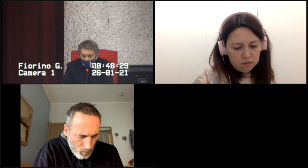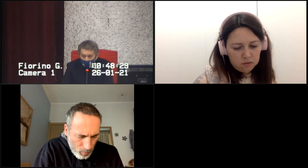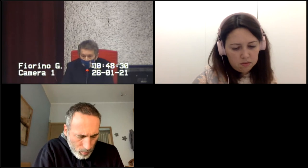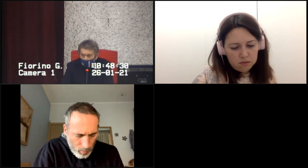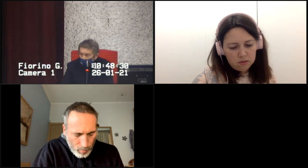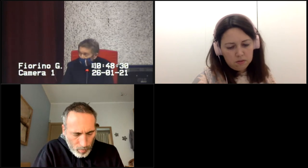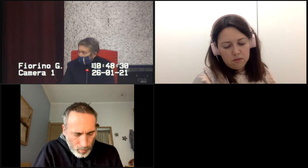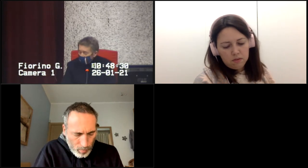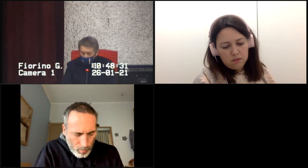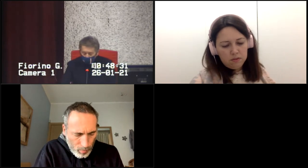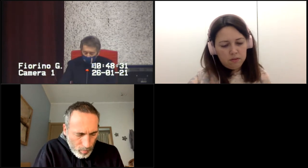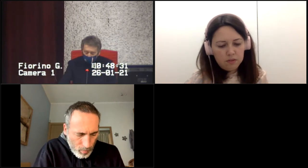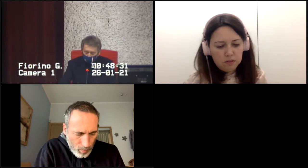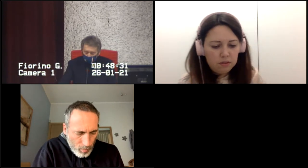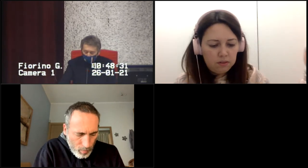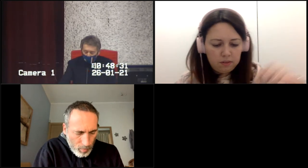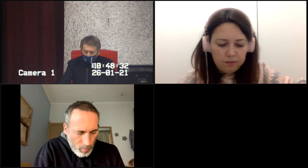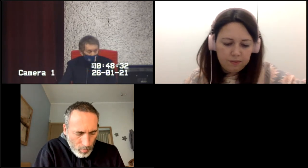Chiudo la discussione.